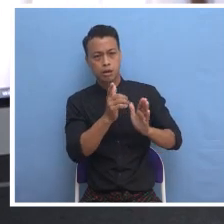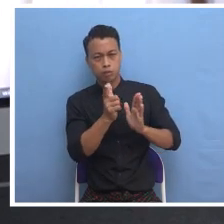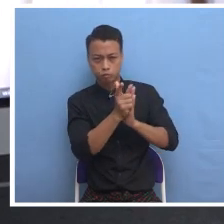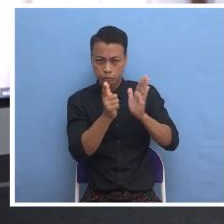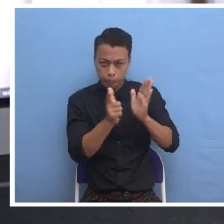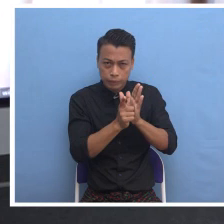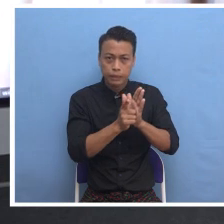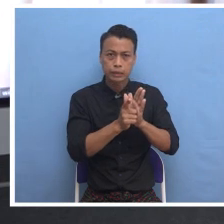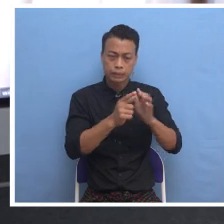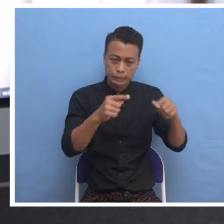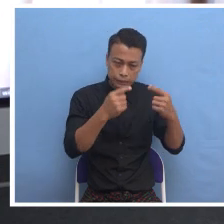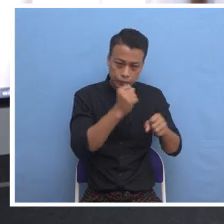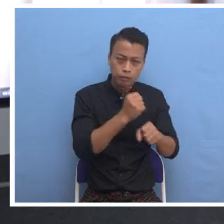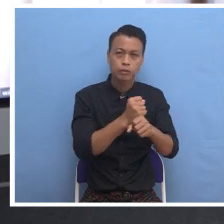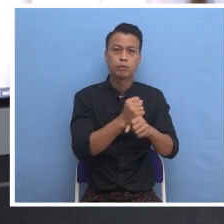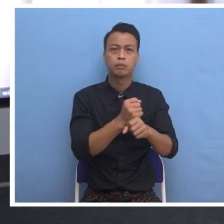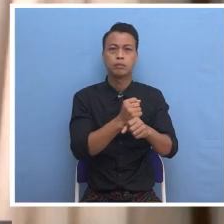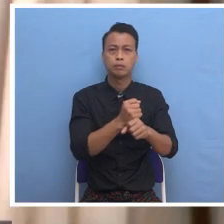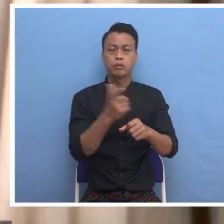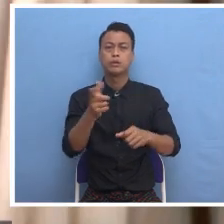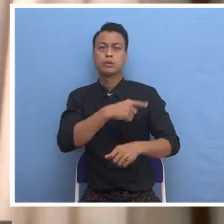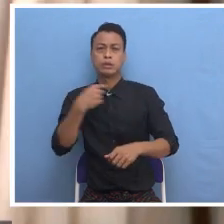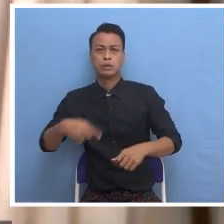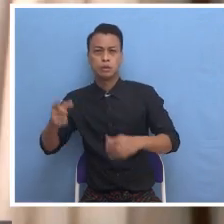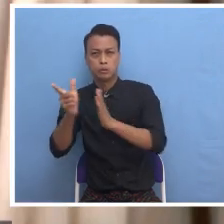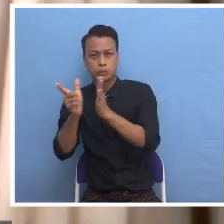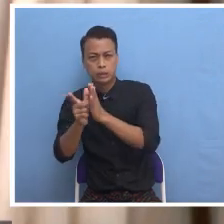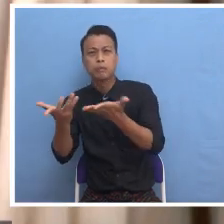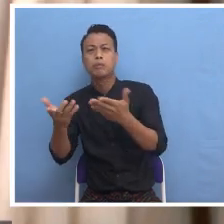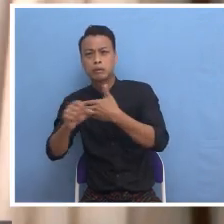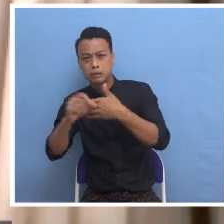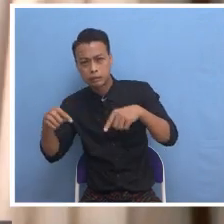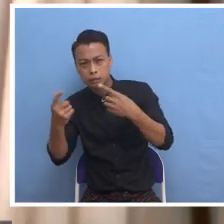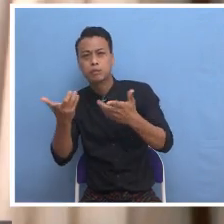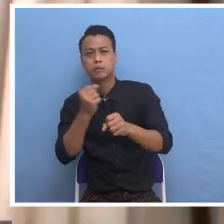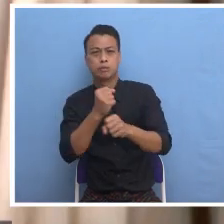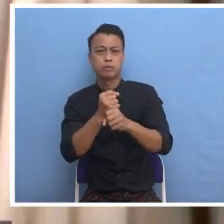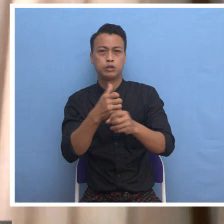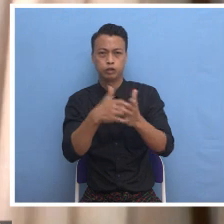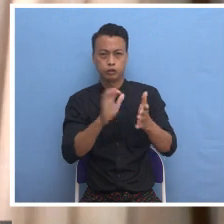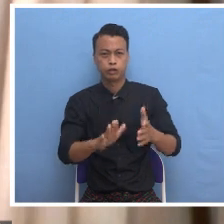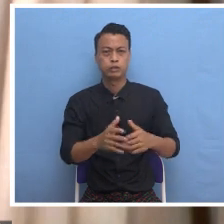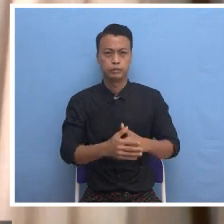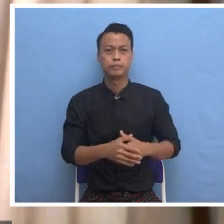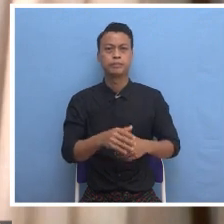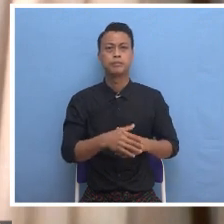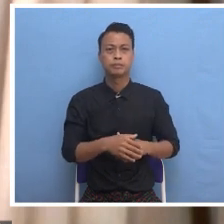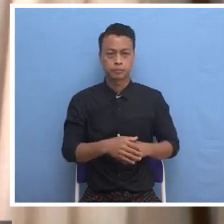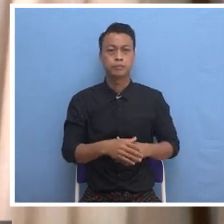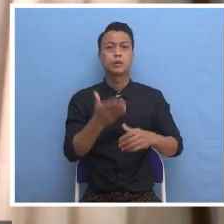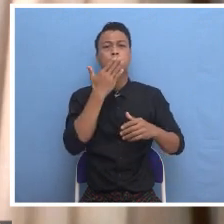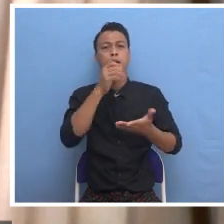နိုင်တဲ့အောက်ခြေမှာ good governance ကလည်းပြဿနာရှိတဲ့အတွက်ဒါအောင်ကျွန်တော်တို့ကဒီ creative mechanism မှာဆောင်းပြောတဲ့ဒီစီးပွားရေးလူမှုရေးပ